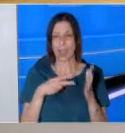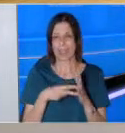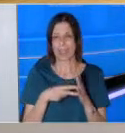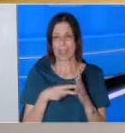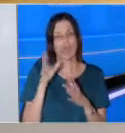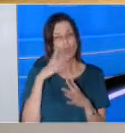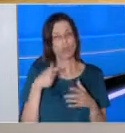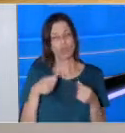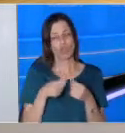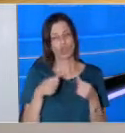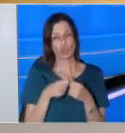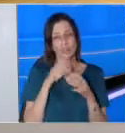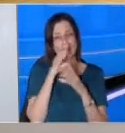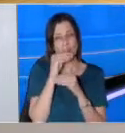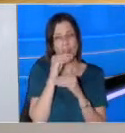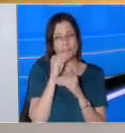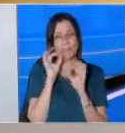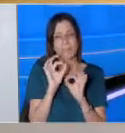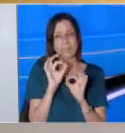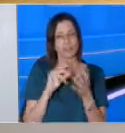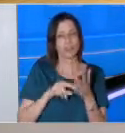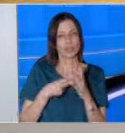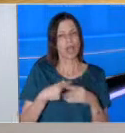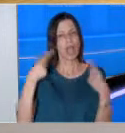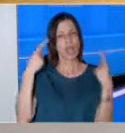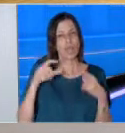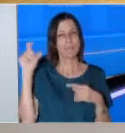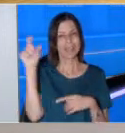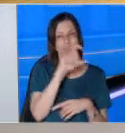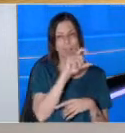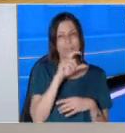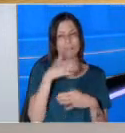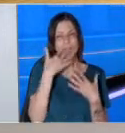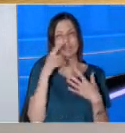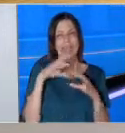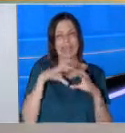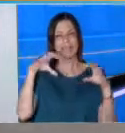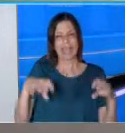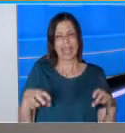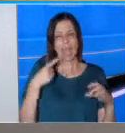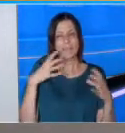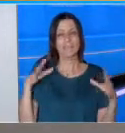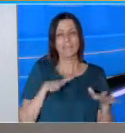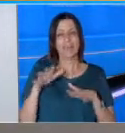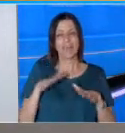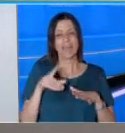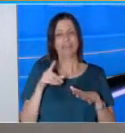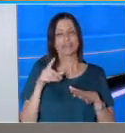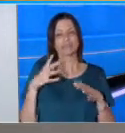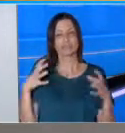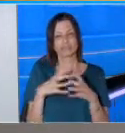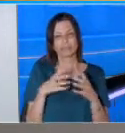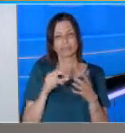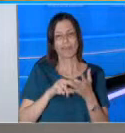למרות שהיא כן מתקשרת לזה, אבל ממש בפוליטיקה, כי היום בידיעות אחרונות למעשה מדווחים על קרע במפלגת ימינה, בין